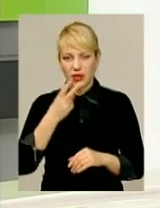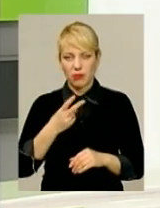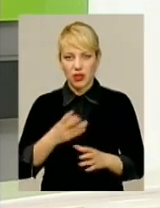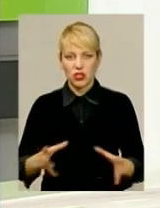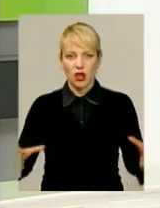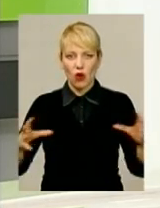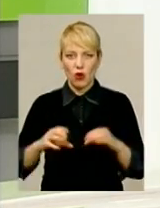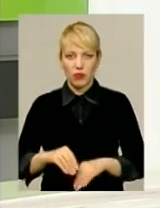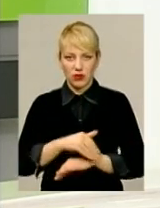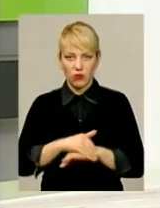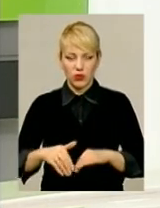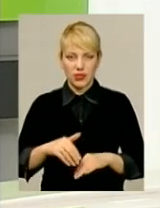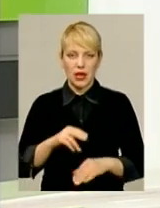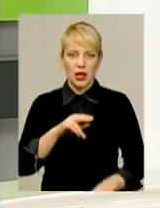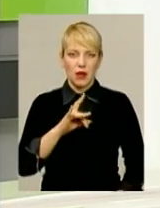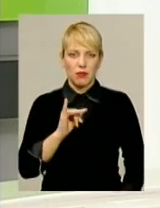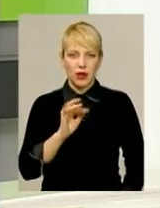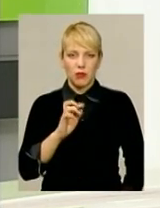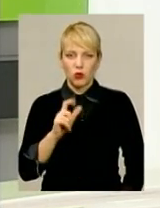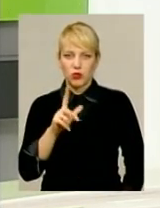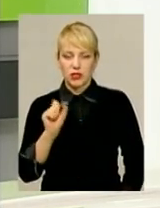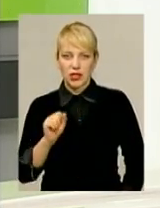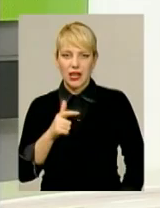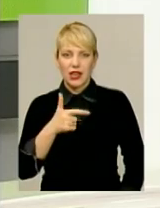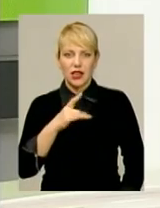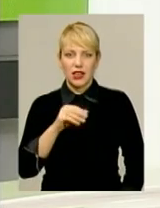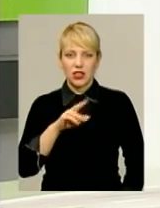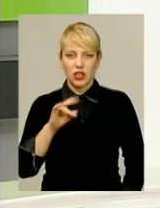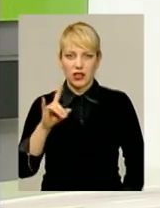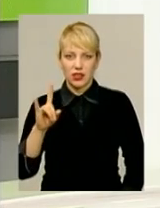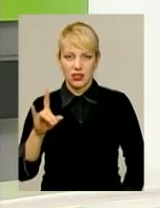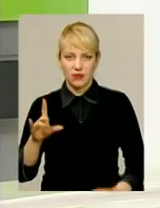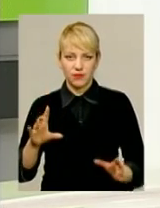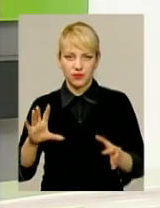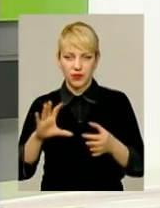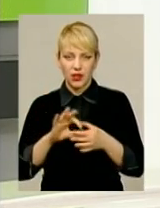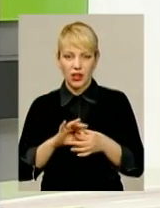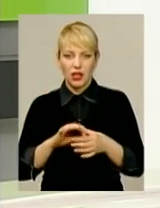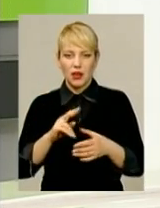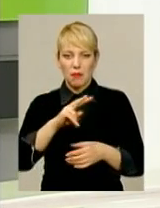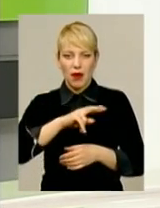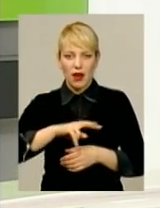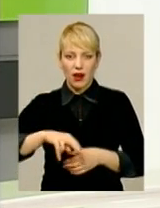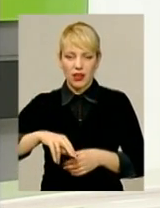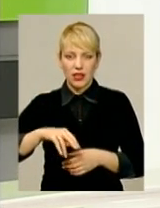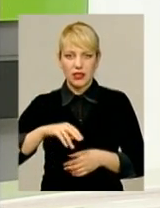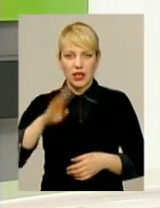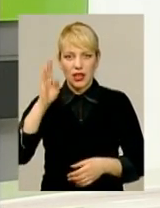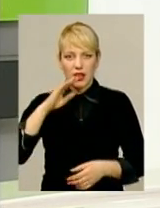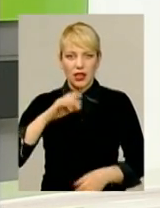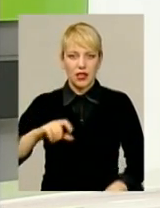вулиці Прибужською з Гречанами, з вулицею Проскурівської підпілля, паралельно Річки